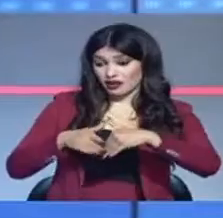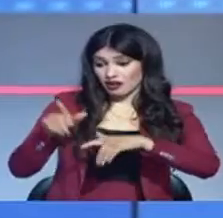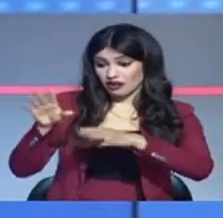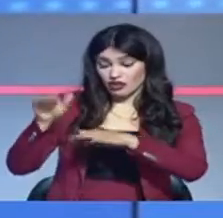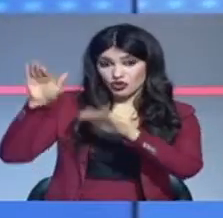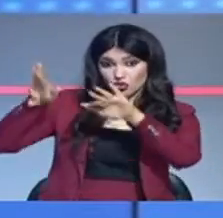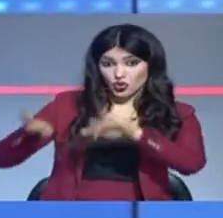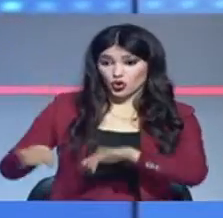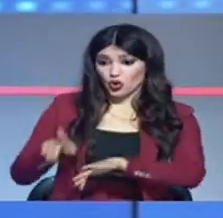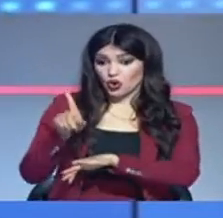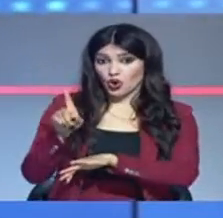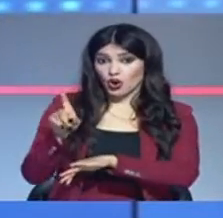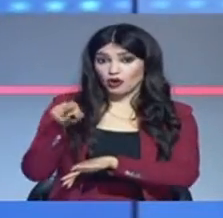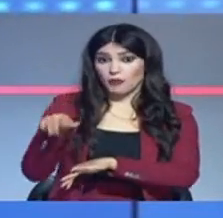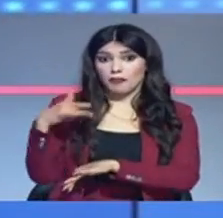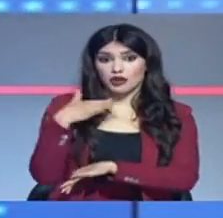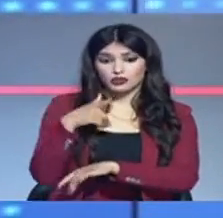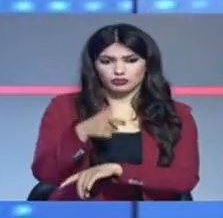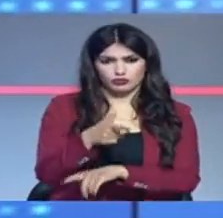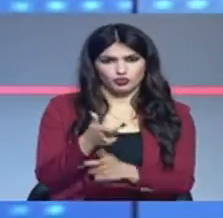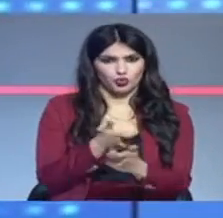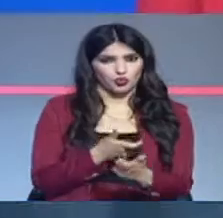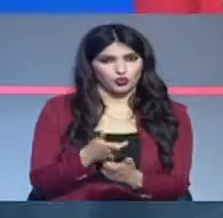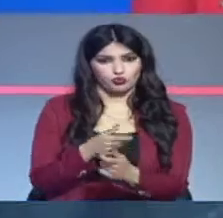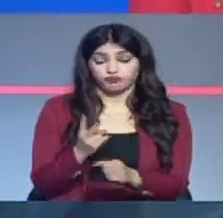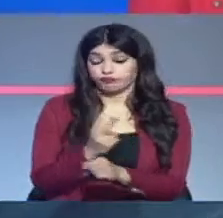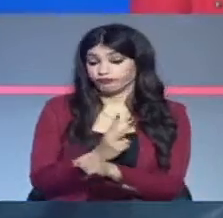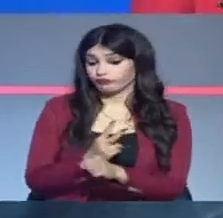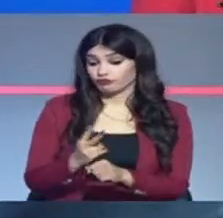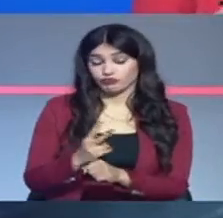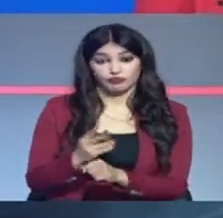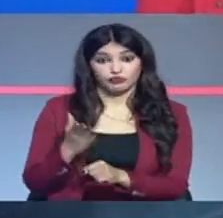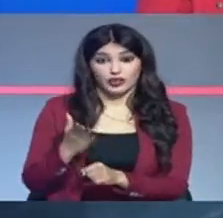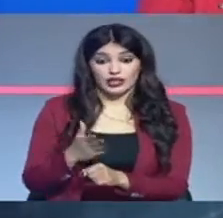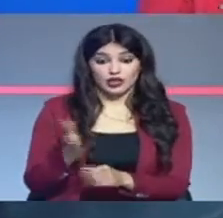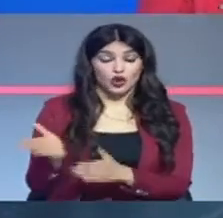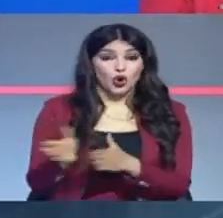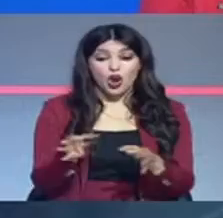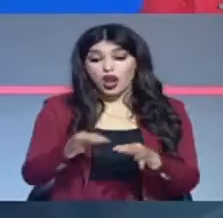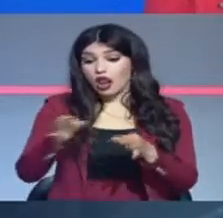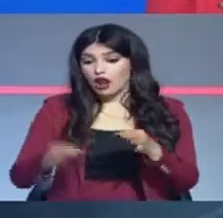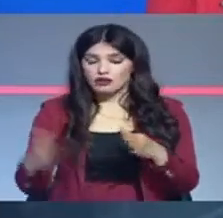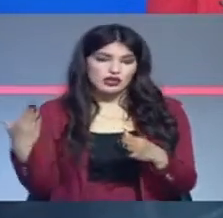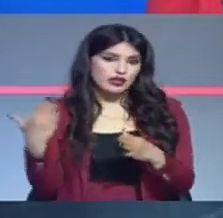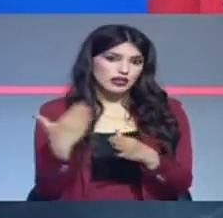وهي مياه ملوثه اذا الحل اه هو اه